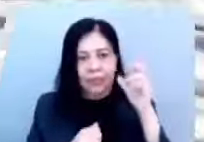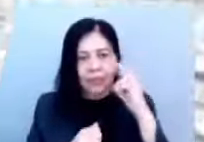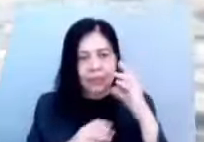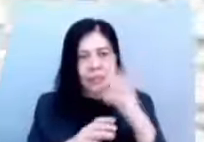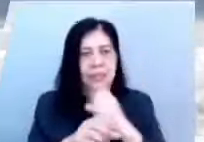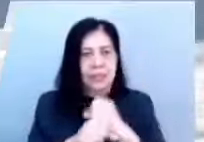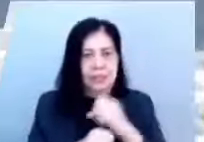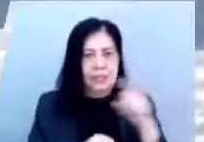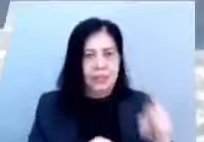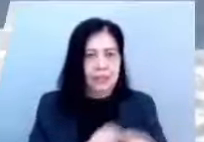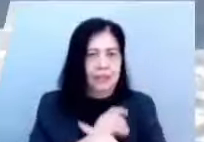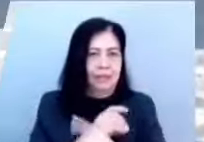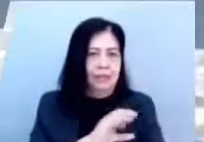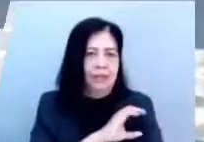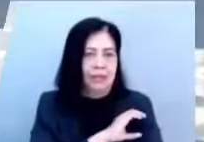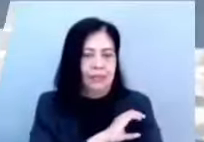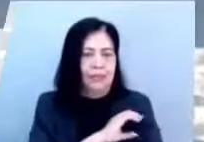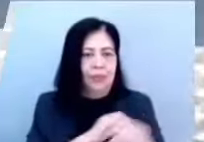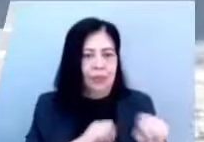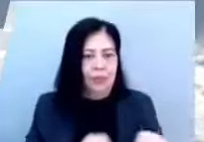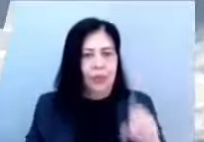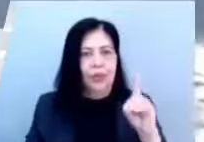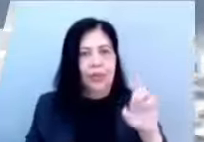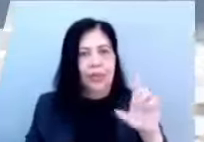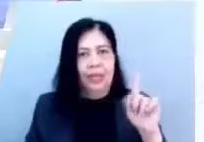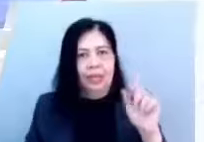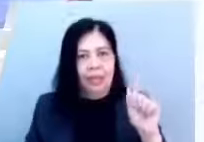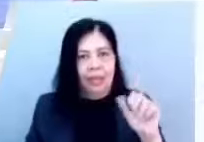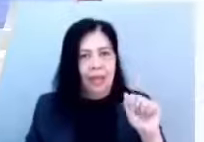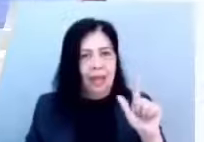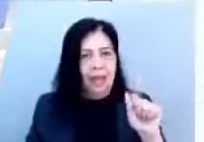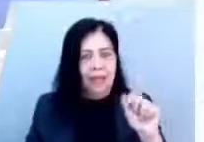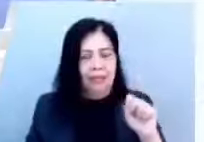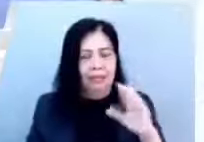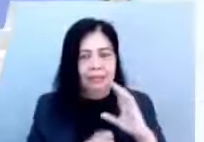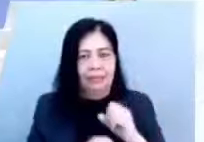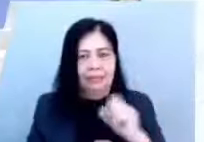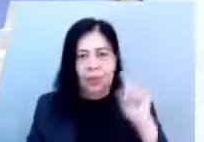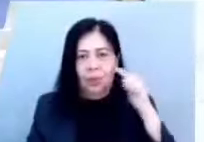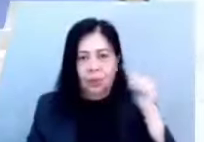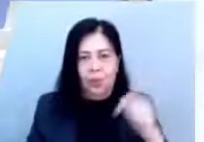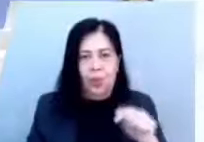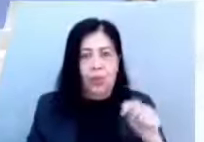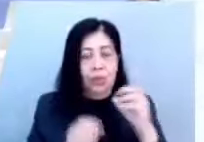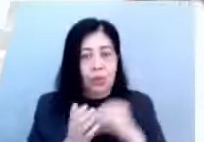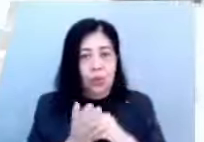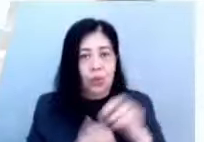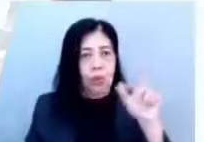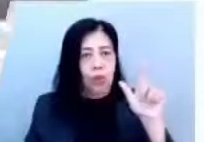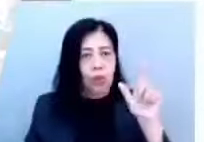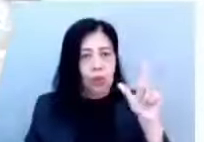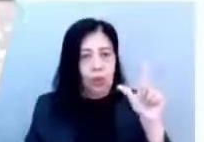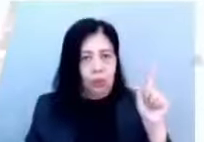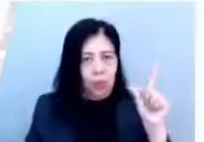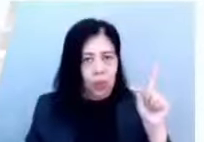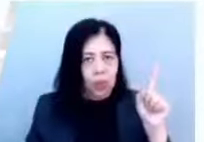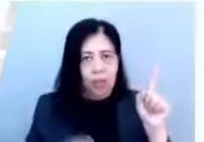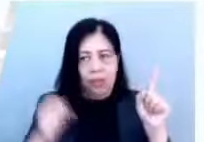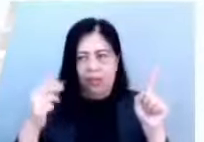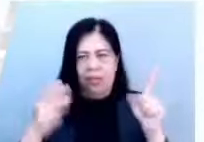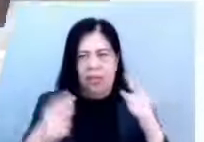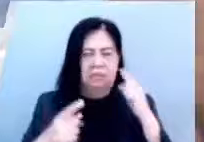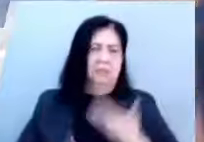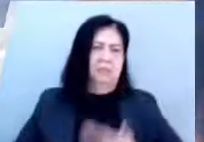defending champion UPHS Delta Altas ang ginto sa final score na 21-13. Malakas yung pakiramdam namin na kaya-kaya namin mag-champion